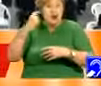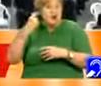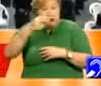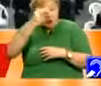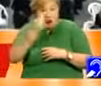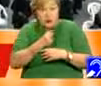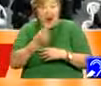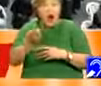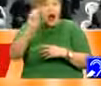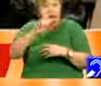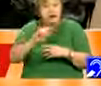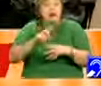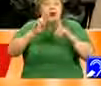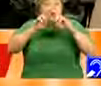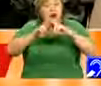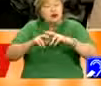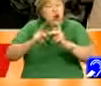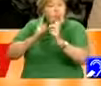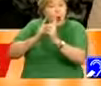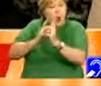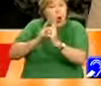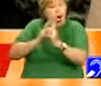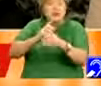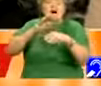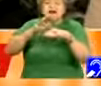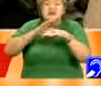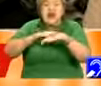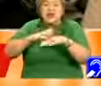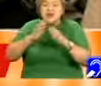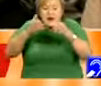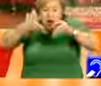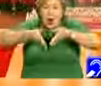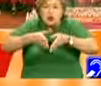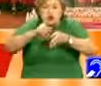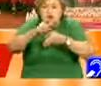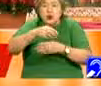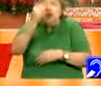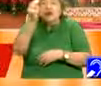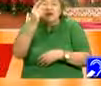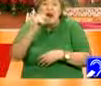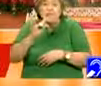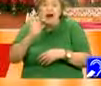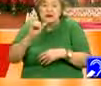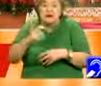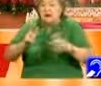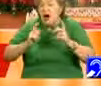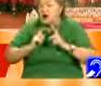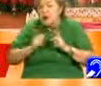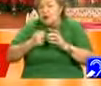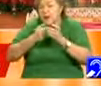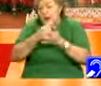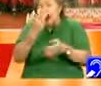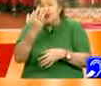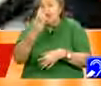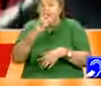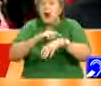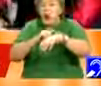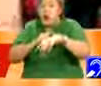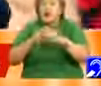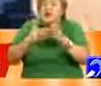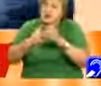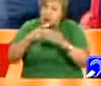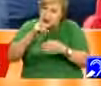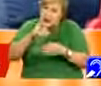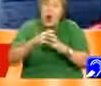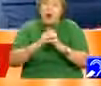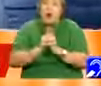încă de dimineață la rând. În momentul de față, pelerinii așteaptă între 2 și 3 ore pentru a ajunge aici la Racla cu moaștele